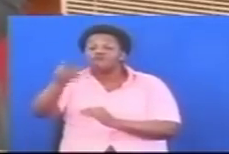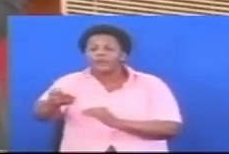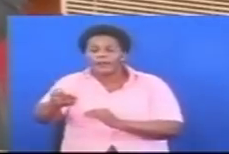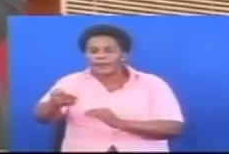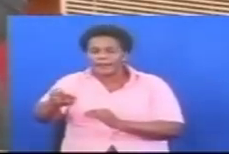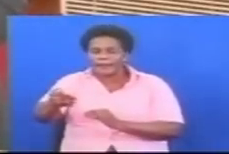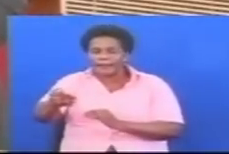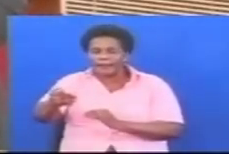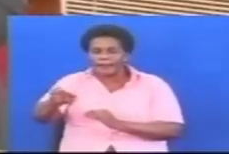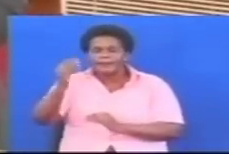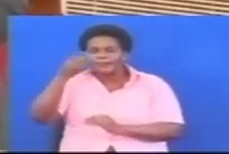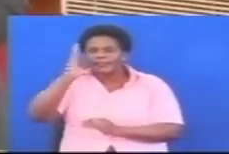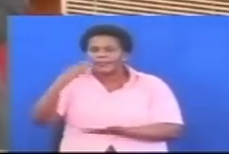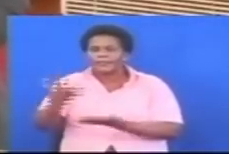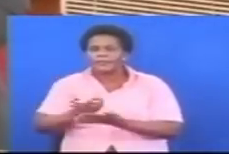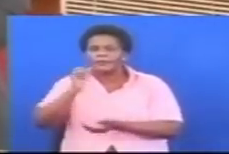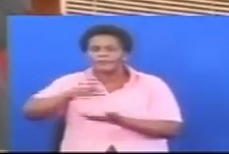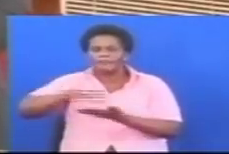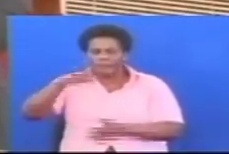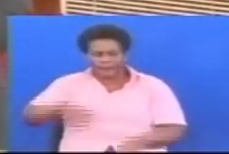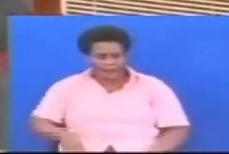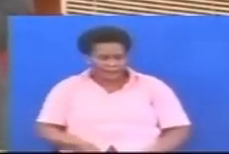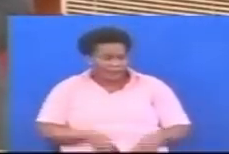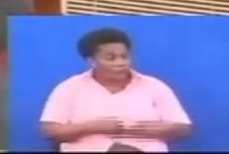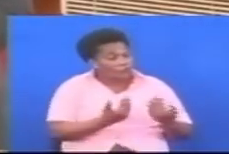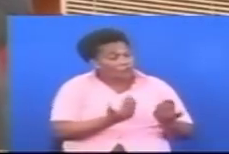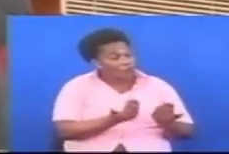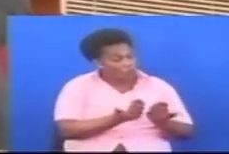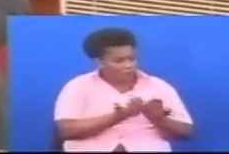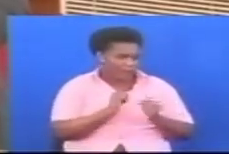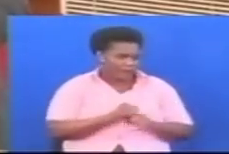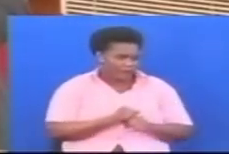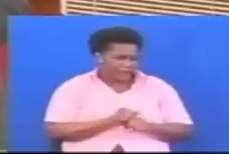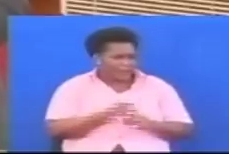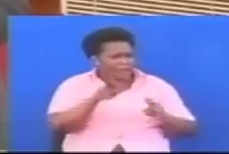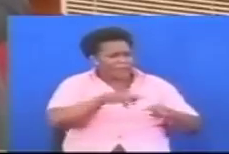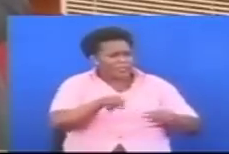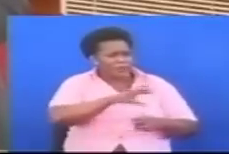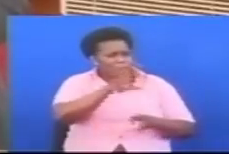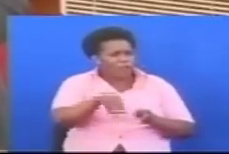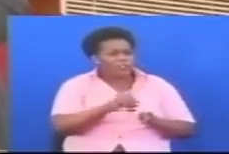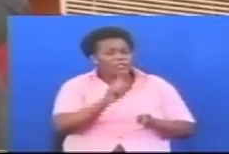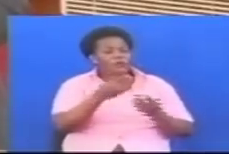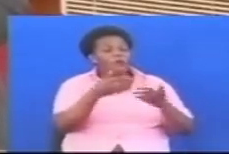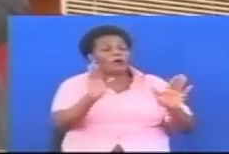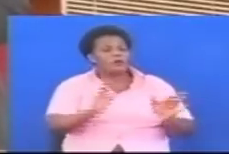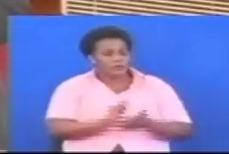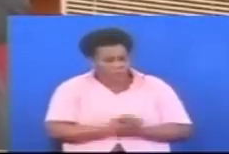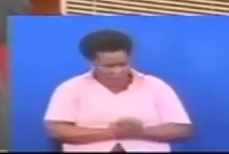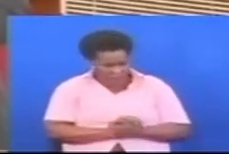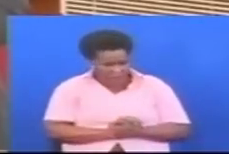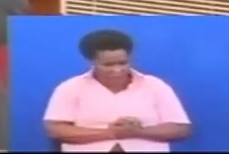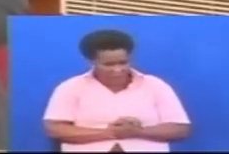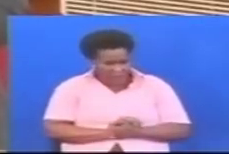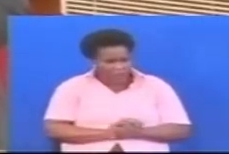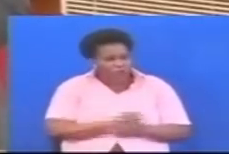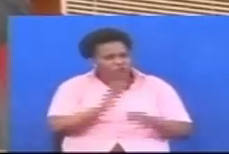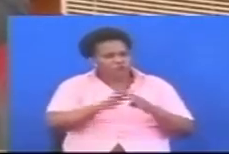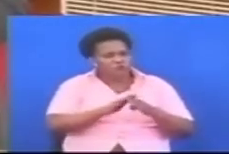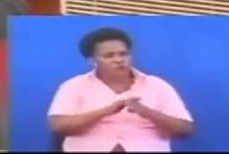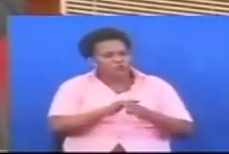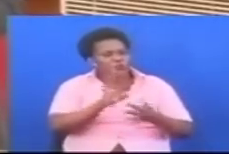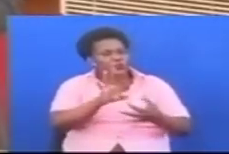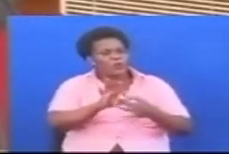upinzani inasisitiza mikataba kuwa wazi yenye tija baina ya wabia watakaohusika katika utekelezaji na usimamizi wa miradi